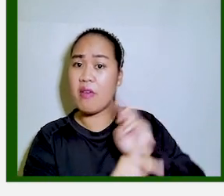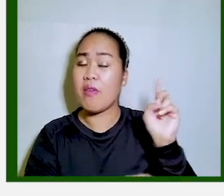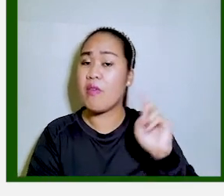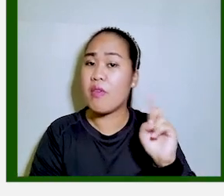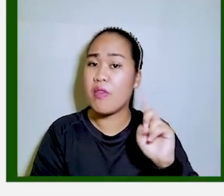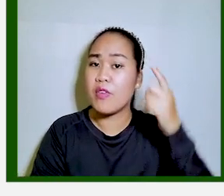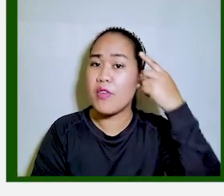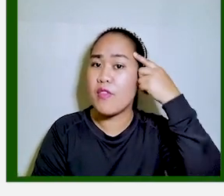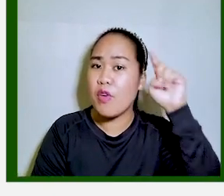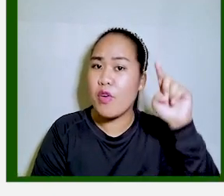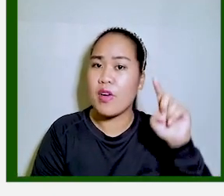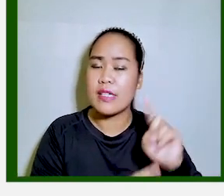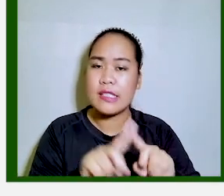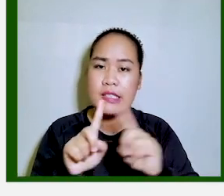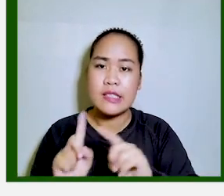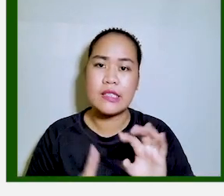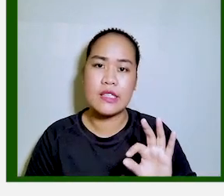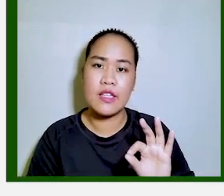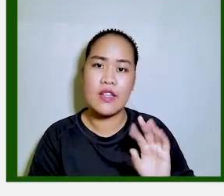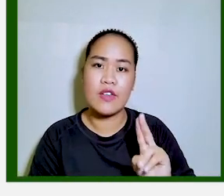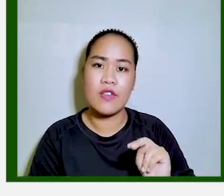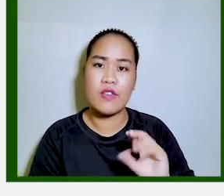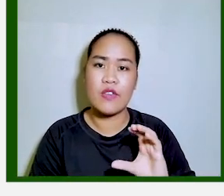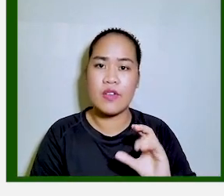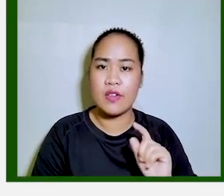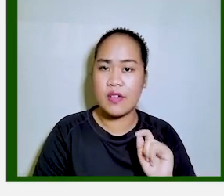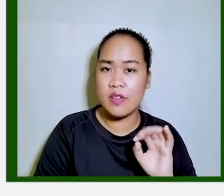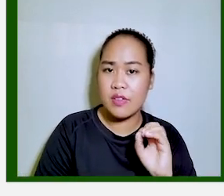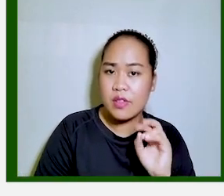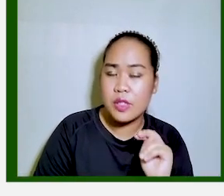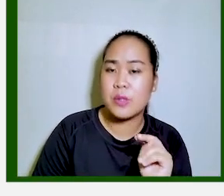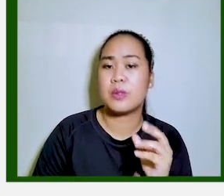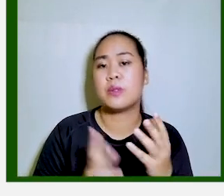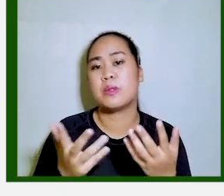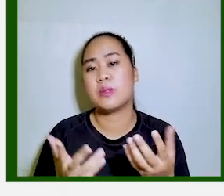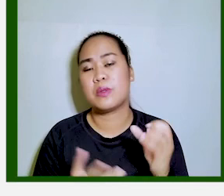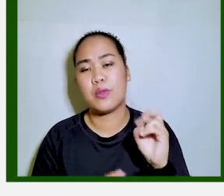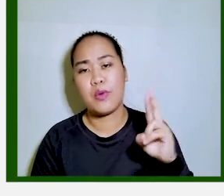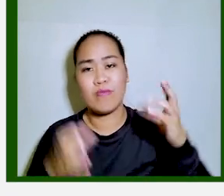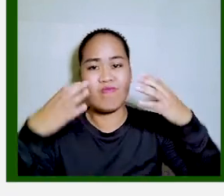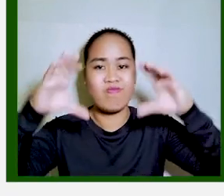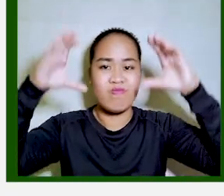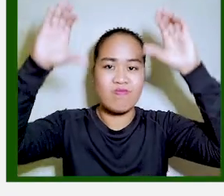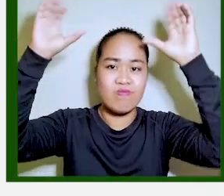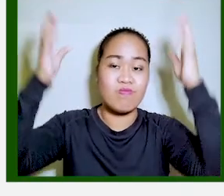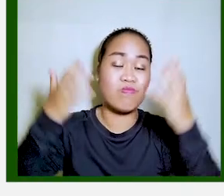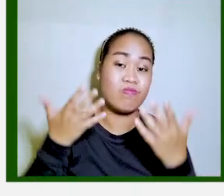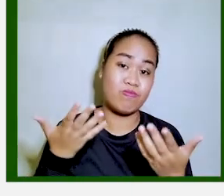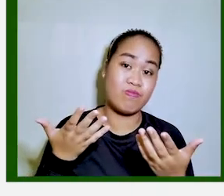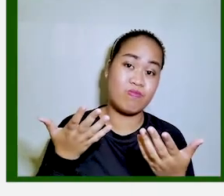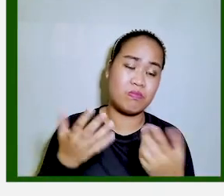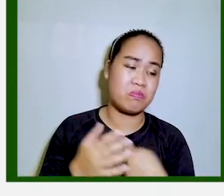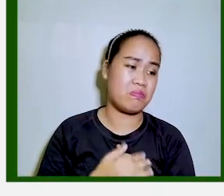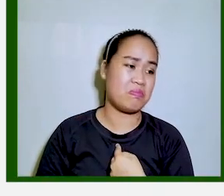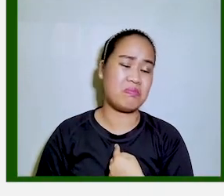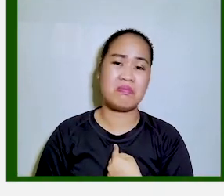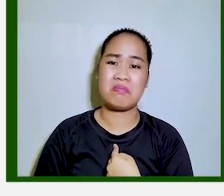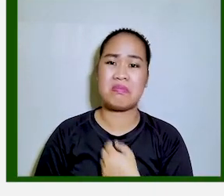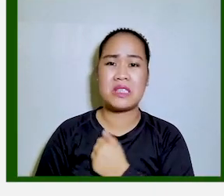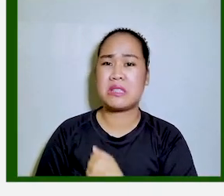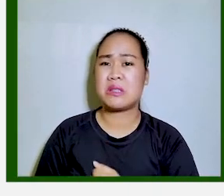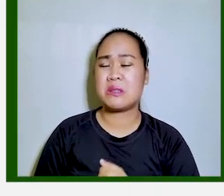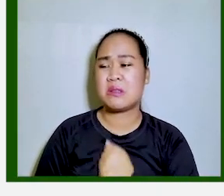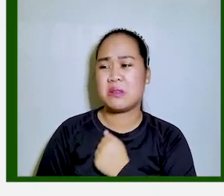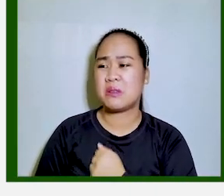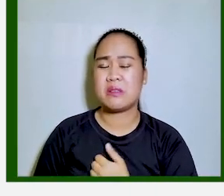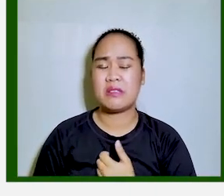sa functions, o kaya meron silang may celebration, di ba? So sabi ko, pasensya na po,